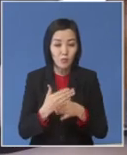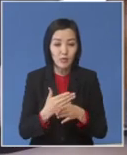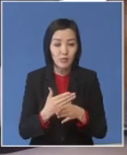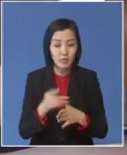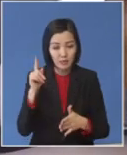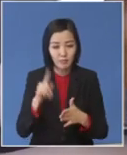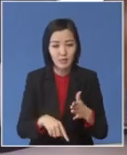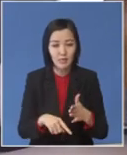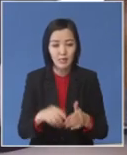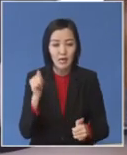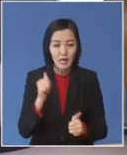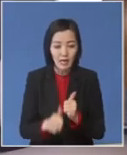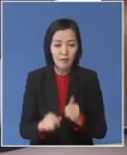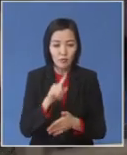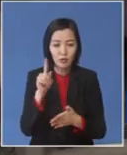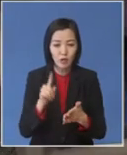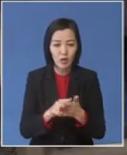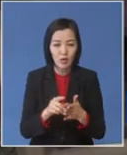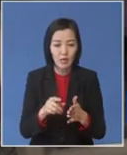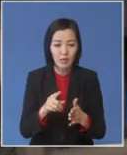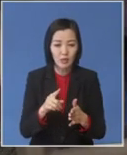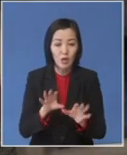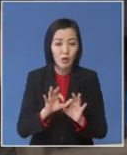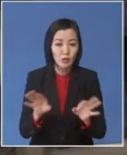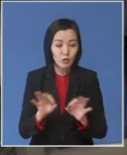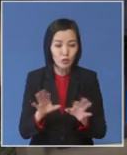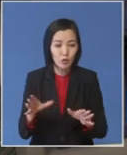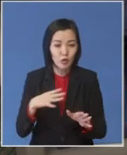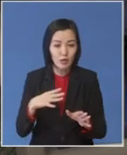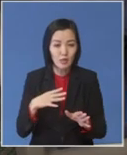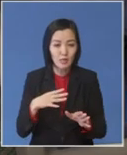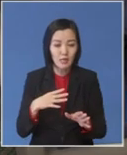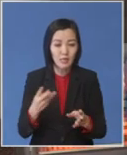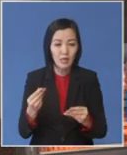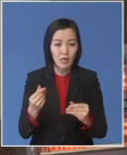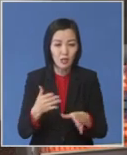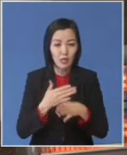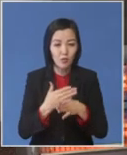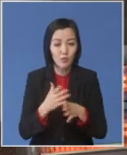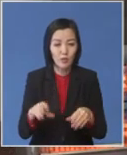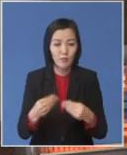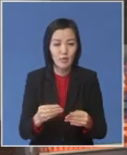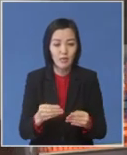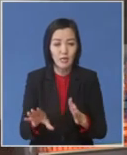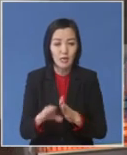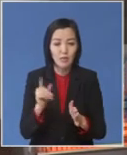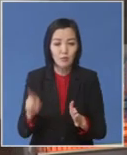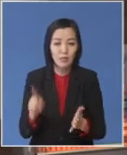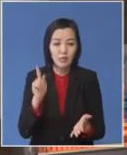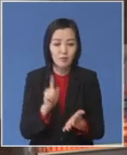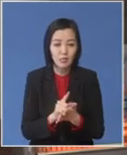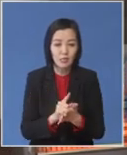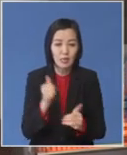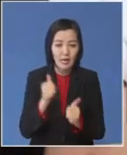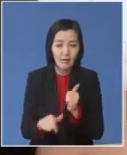сұрақ бойынша түсіндіріліп кеңес берілді. Сол жерде материалдық қаржылай көмекте көрсетілді. Депутаттың міндеті алдына келген